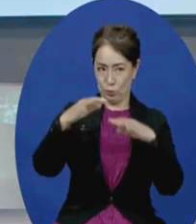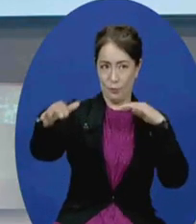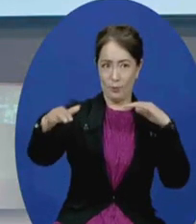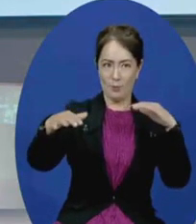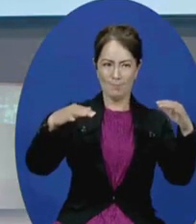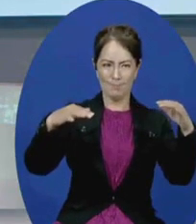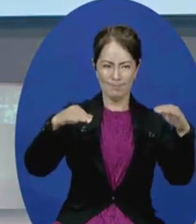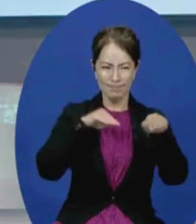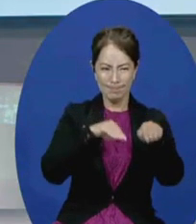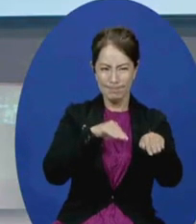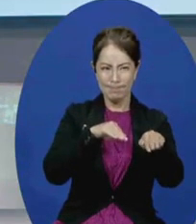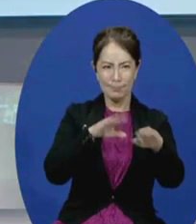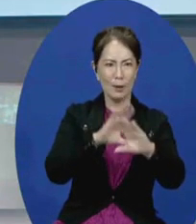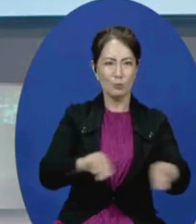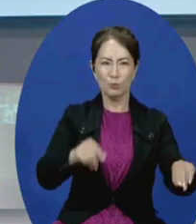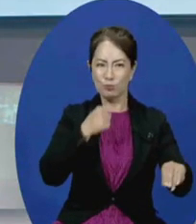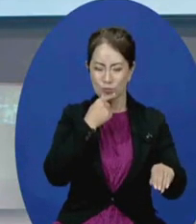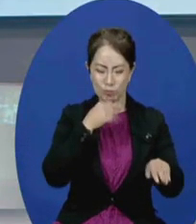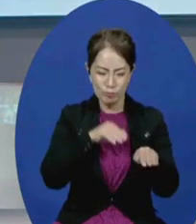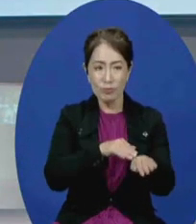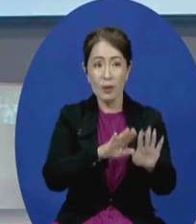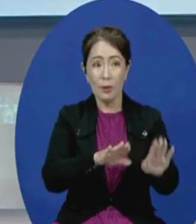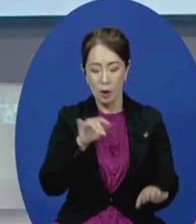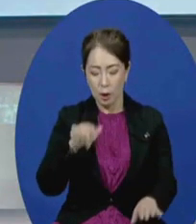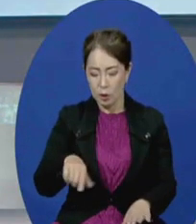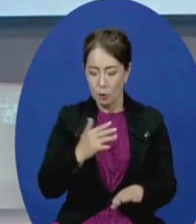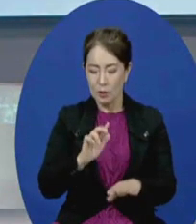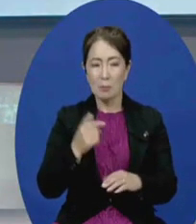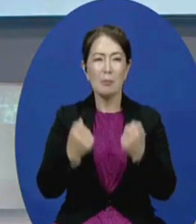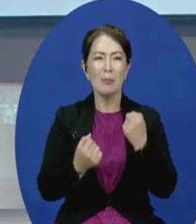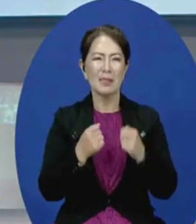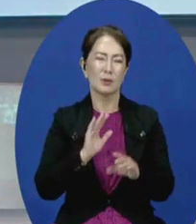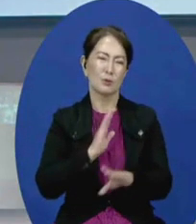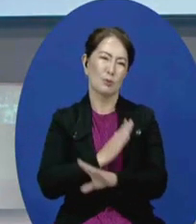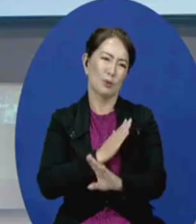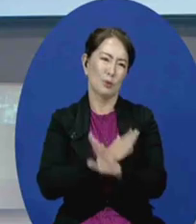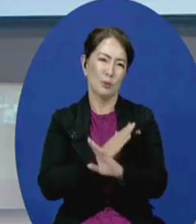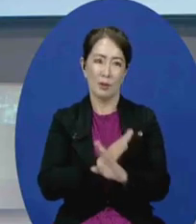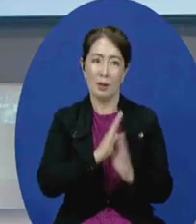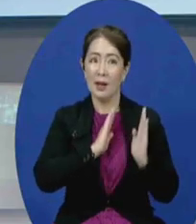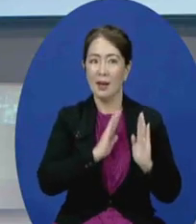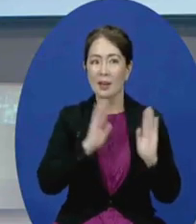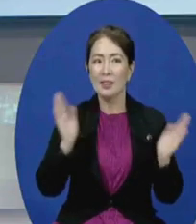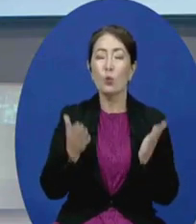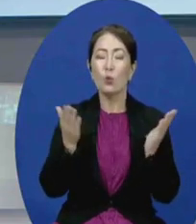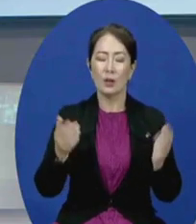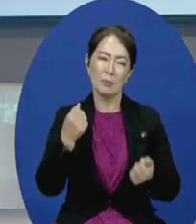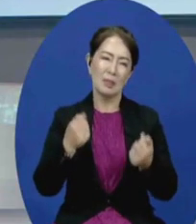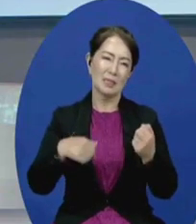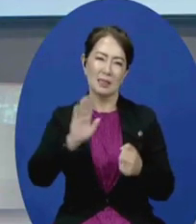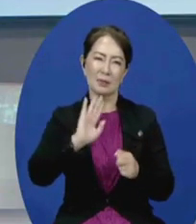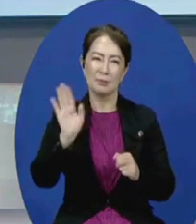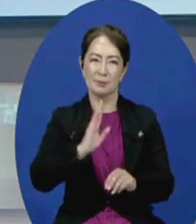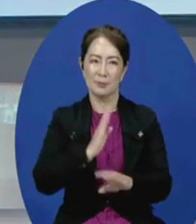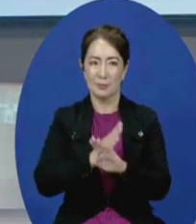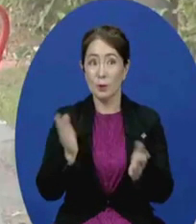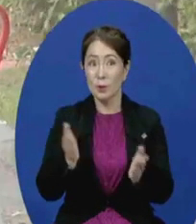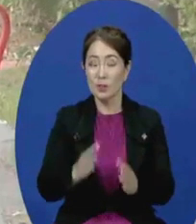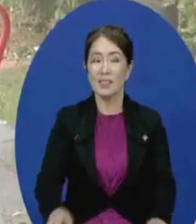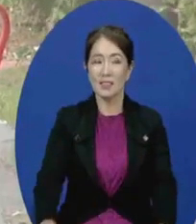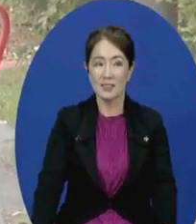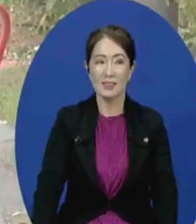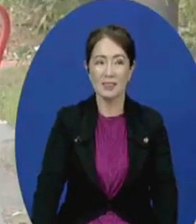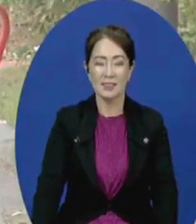хаашаа ч алга болохгүй гэдэг нь ойлгомжтой. Харин энэ удаа нийслэл хот иргэдийн автомашинаасаа татгалзах хандлагад урайлж байгаа юм байна.